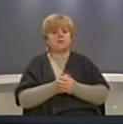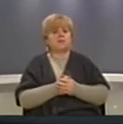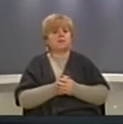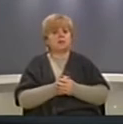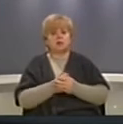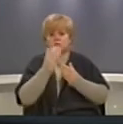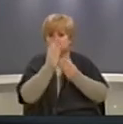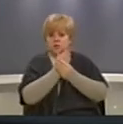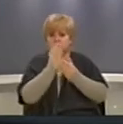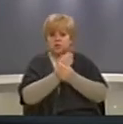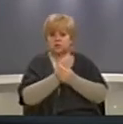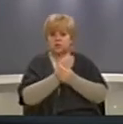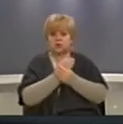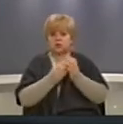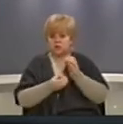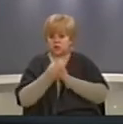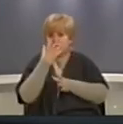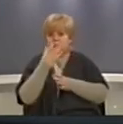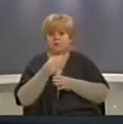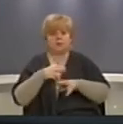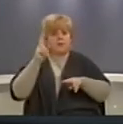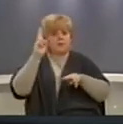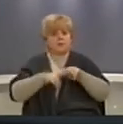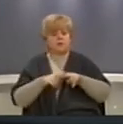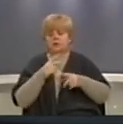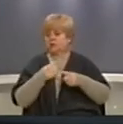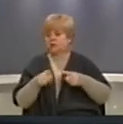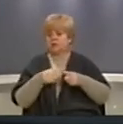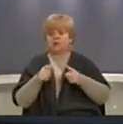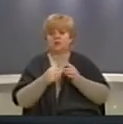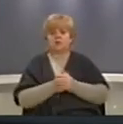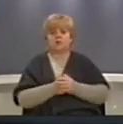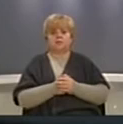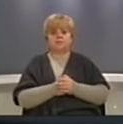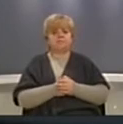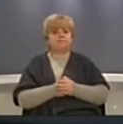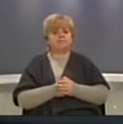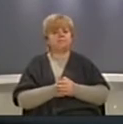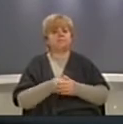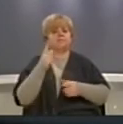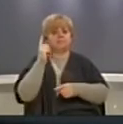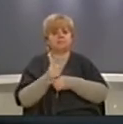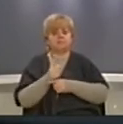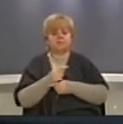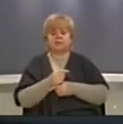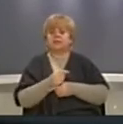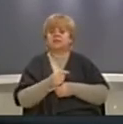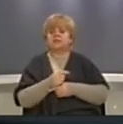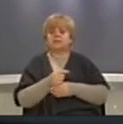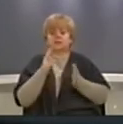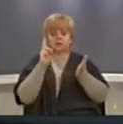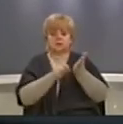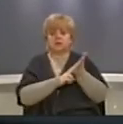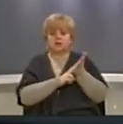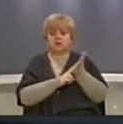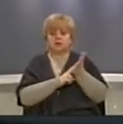që do të zhvillohen për vendosjen e këtyre rasteve do të konstatohen dallime dhe vërtetohen mospërputhjet